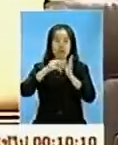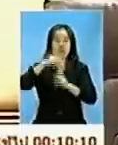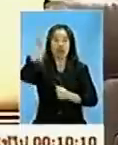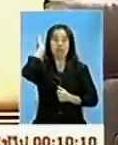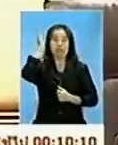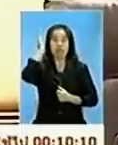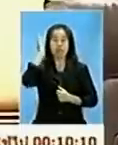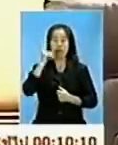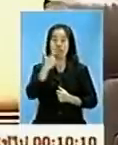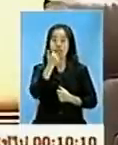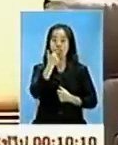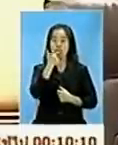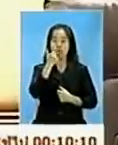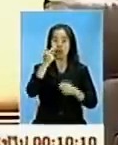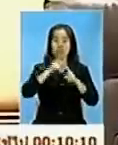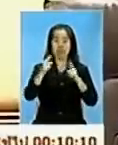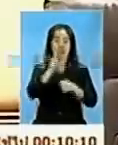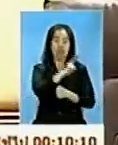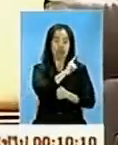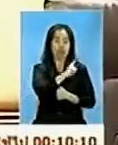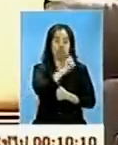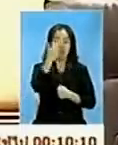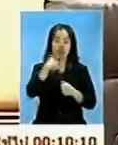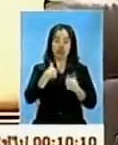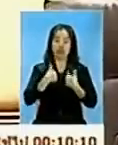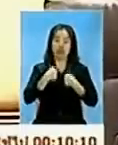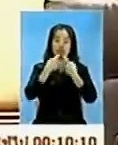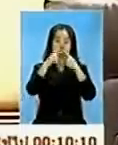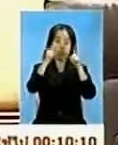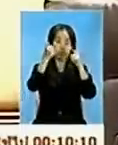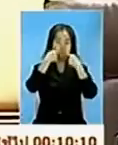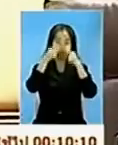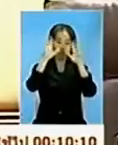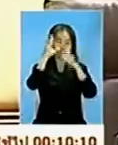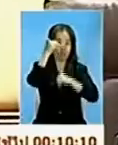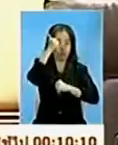ผิดชอบผมตอบก็ได้ไม่ตอบก็ได้คำถามที่สาม